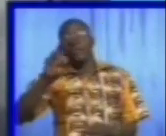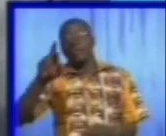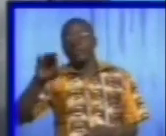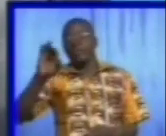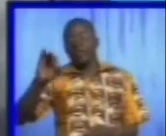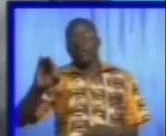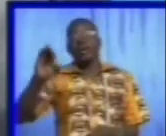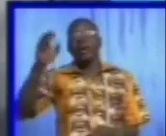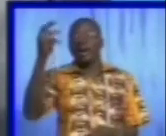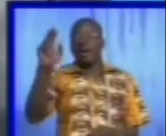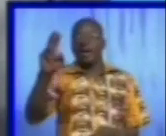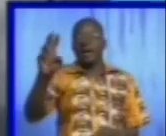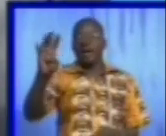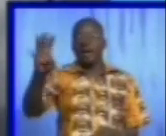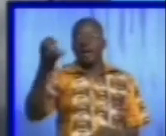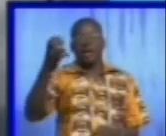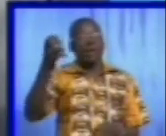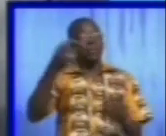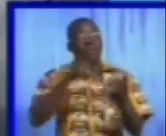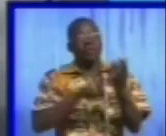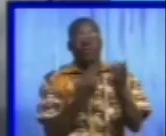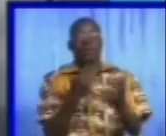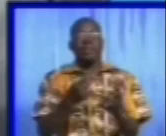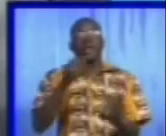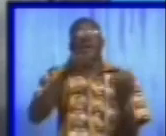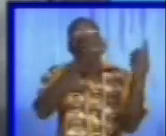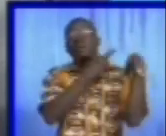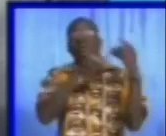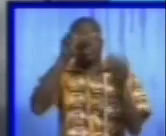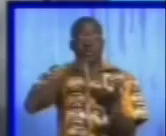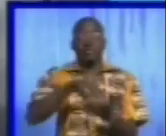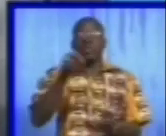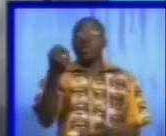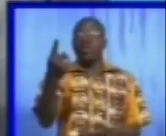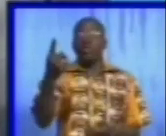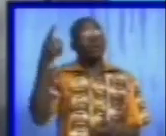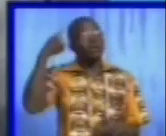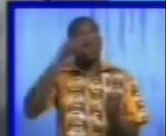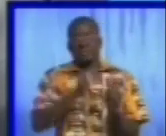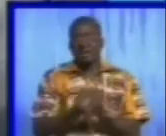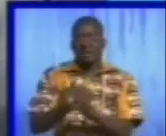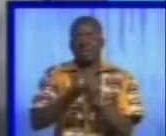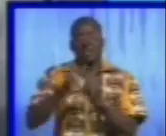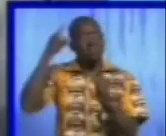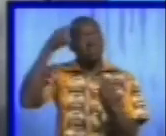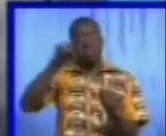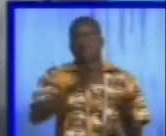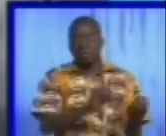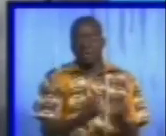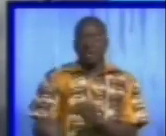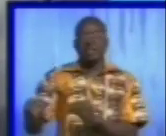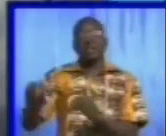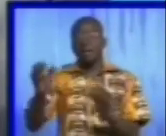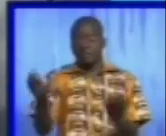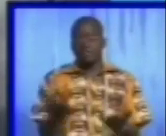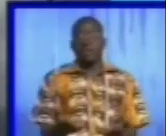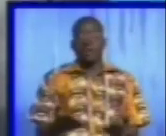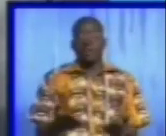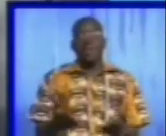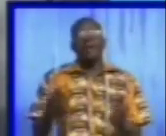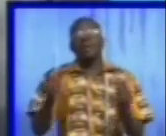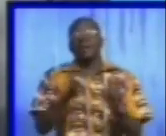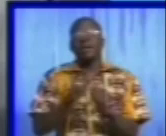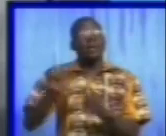année. Et depuis 2011, les deux institutions se sont mises ensemble pour organiser une telle opération. Donc, elle concerne l'ensemble